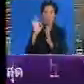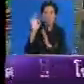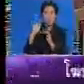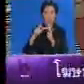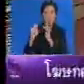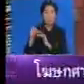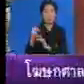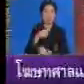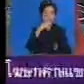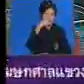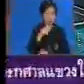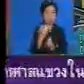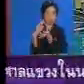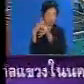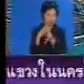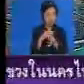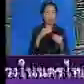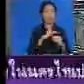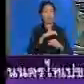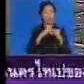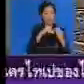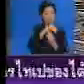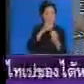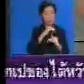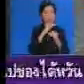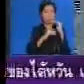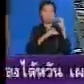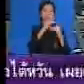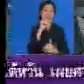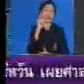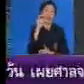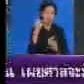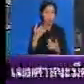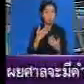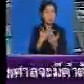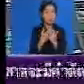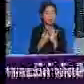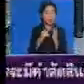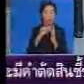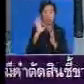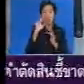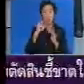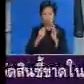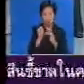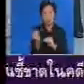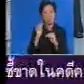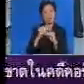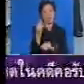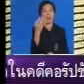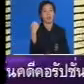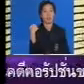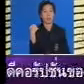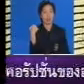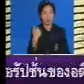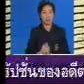ความเสี่ยงสู่ภาวะเศรษฐกิจไม่เติบโตแต่ประสบกับภาวะอัตราเงินเฟ้อสูงหรือที่เรียกกันว่า stack flationนั่นเองนะฮะ 2